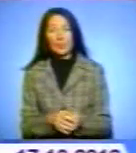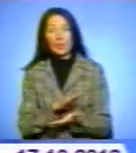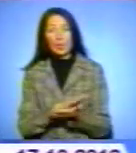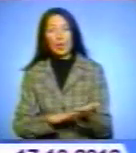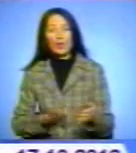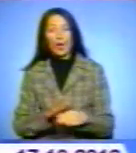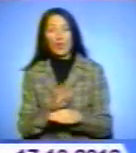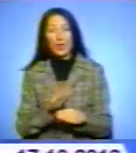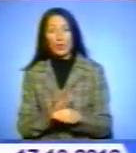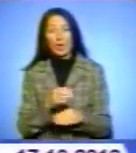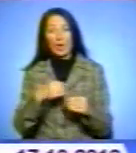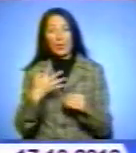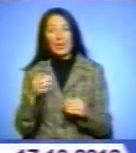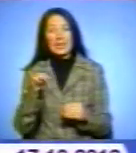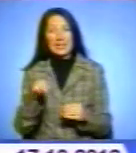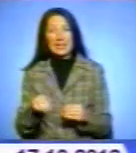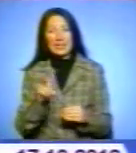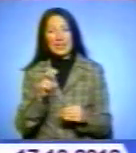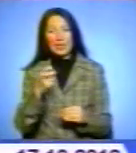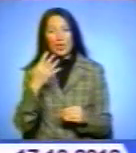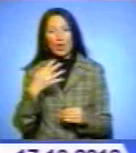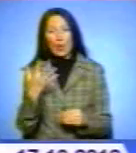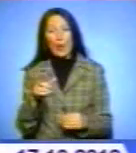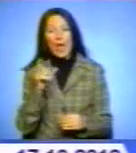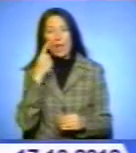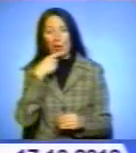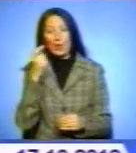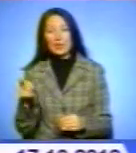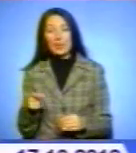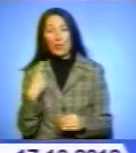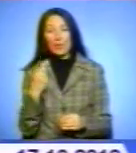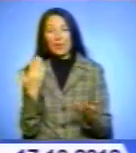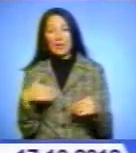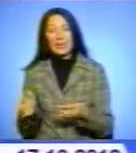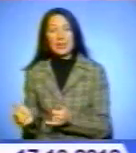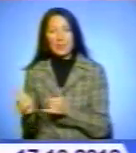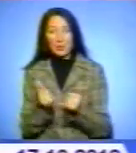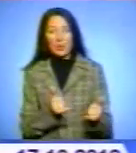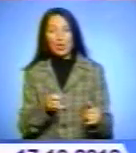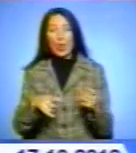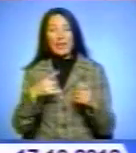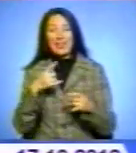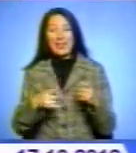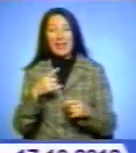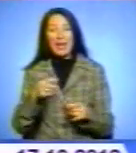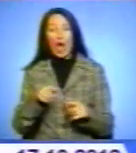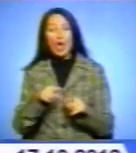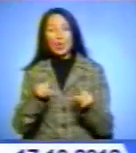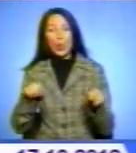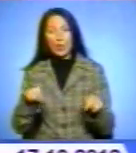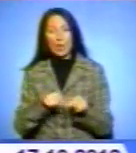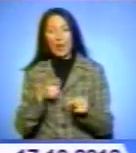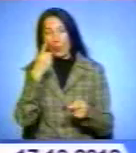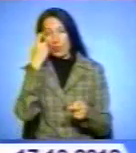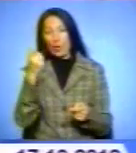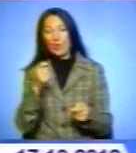Продовжуємо випуск. 15 245 осіб області вже забезпечено телетюнерами. Про це повідомили Управлінні праці і соціального